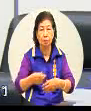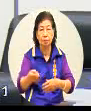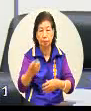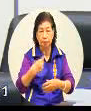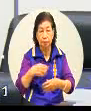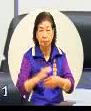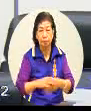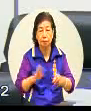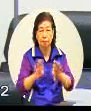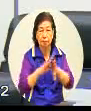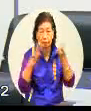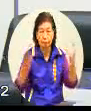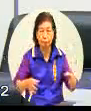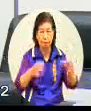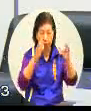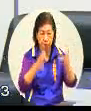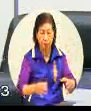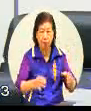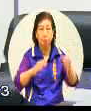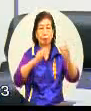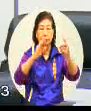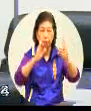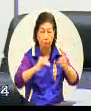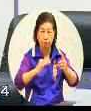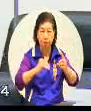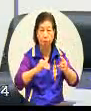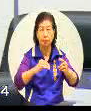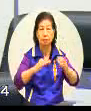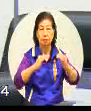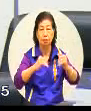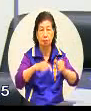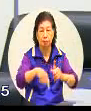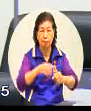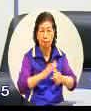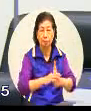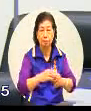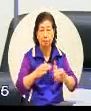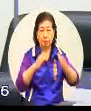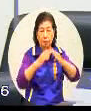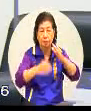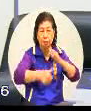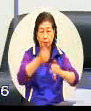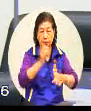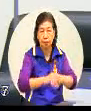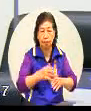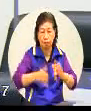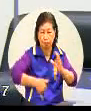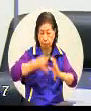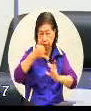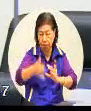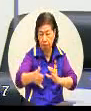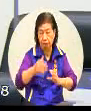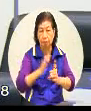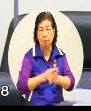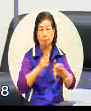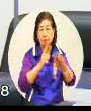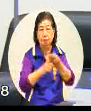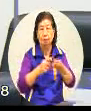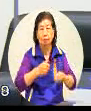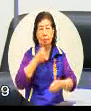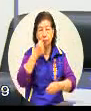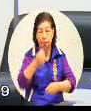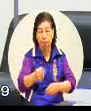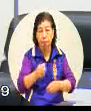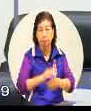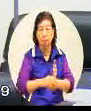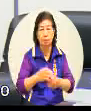典礼，咱陈局市长亲身呢有来主持，亲身有来主持吼、哦。啊，伊也讲，市长